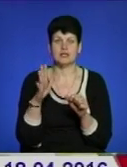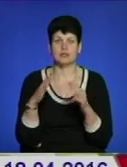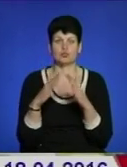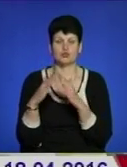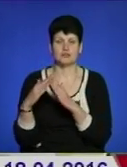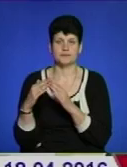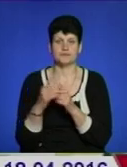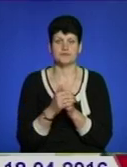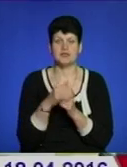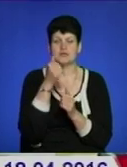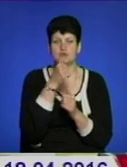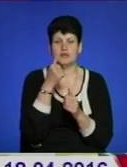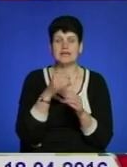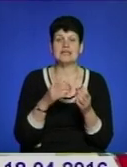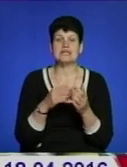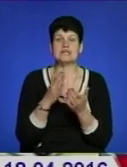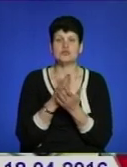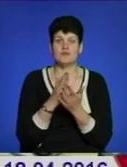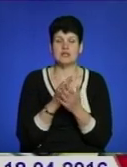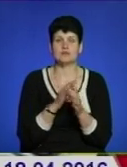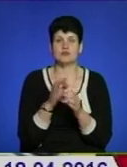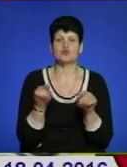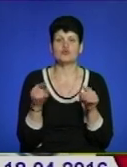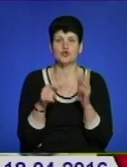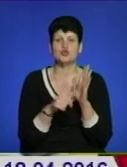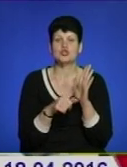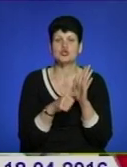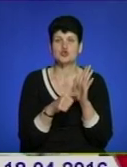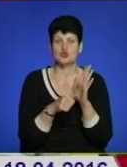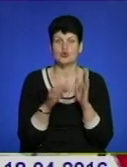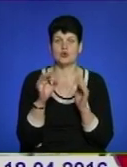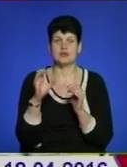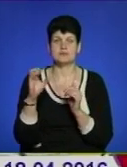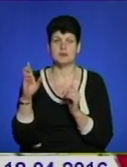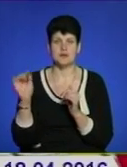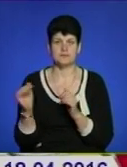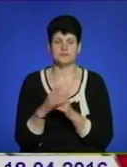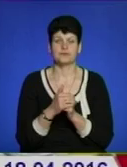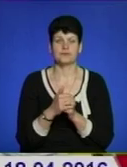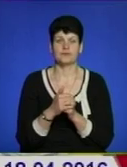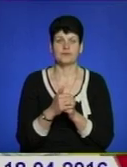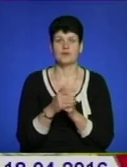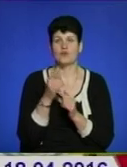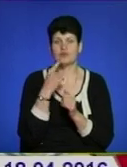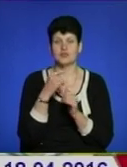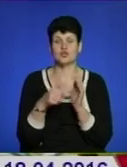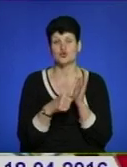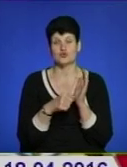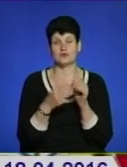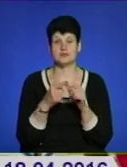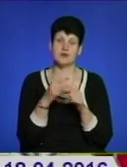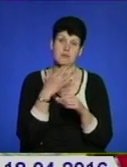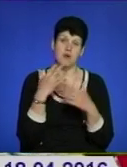роки існування проєкту створено понад 600 ОСББ. Ну, вона казала, 600 – це багато